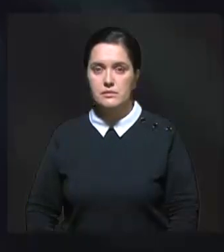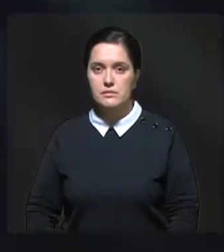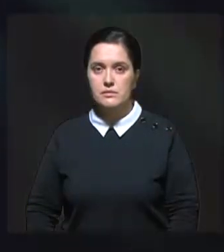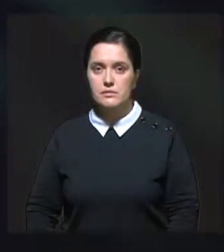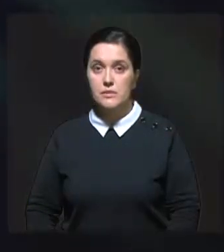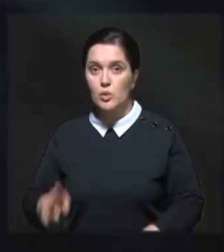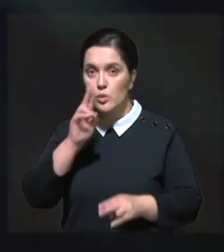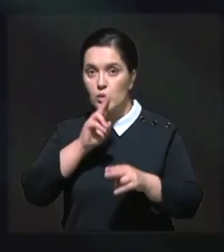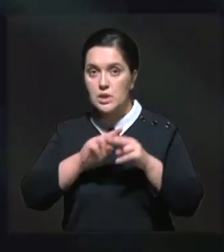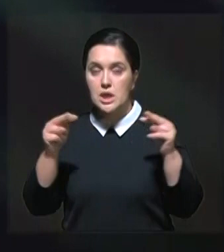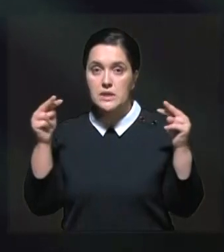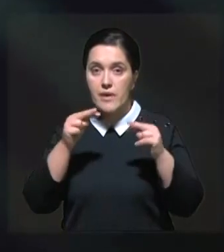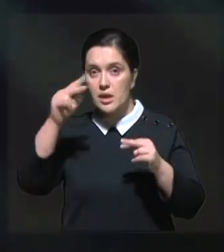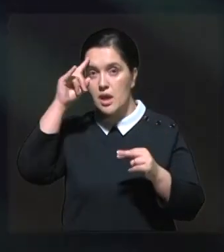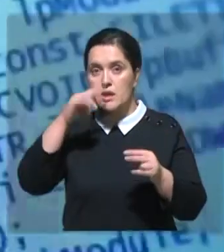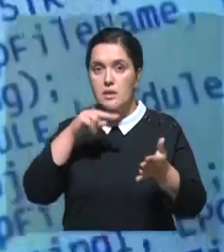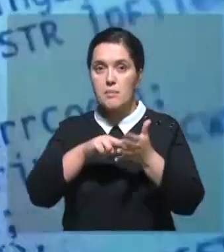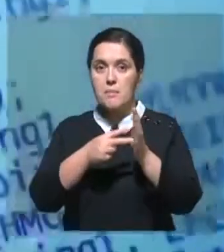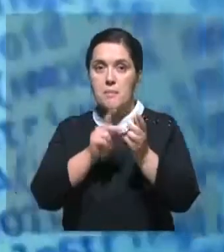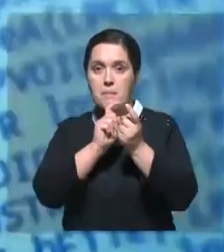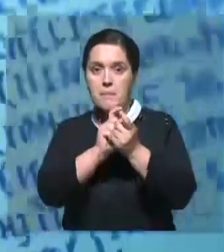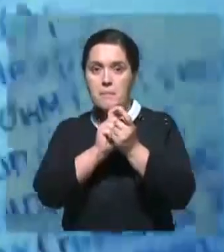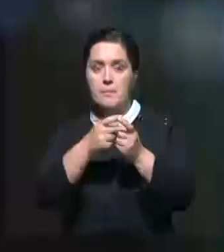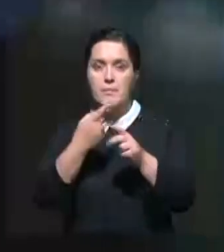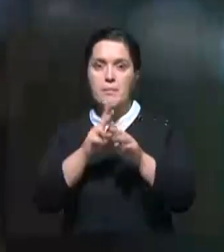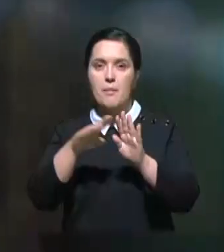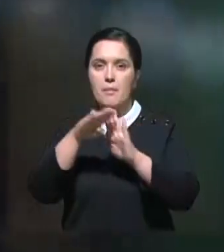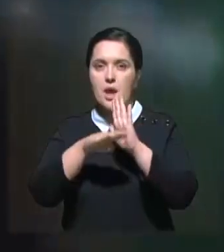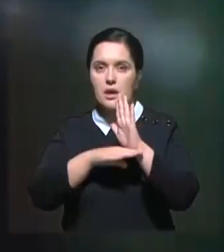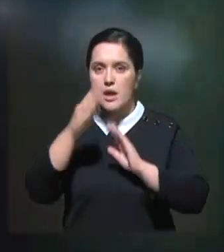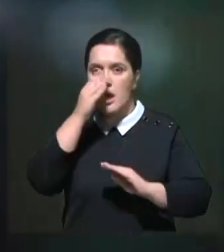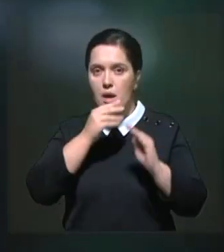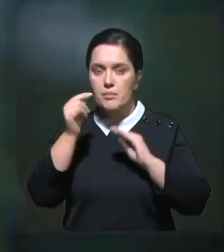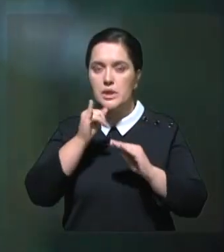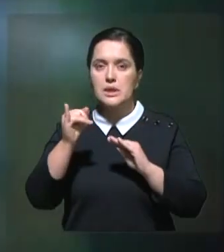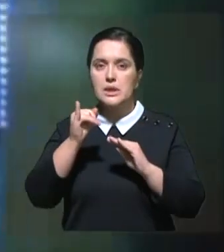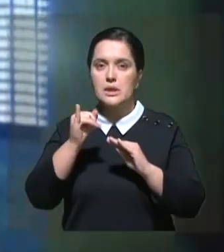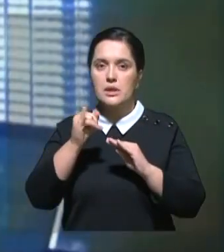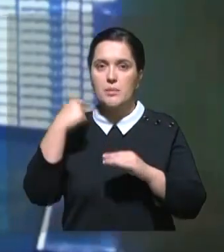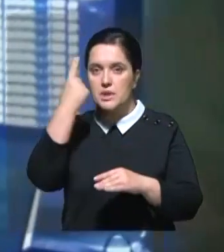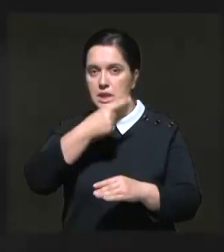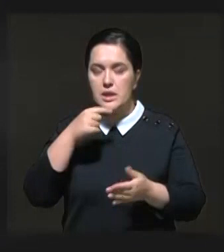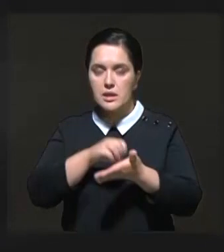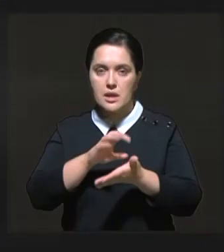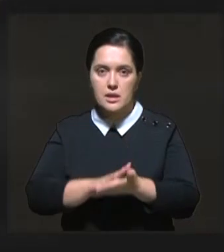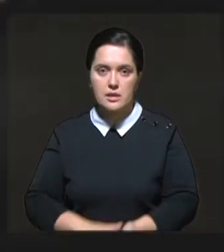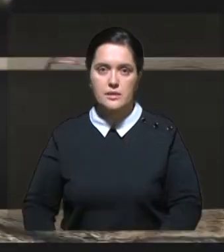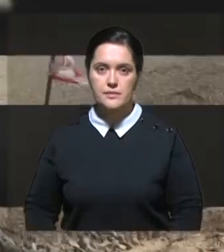Утечка сведений. Как в Казахстане планируют бороться с пиратскими программами и утечкой персональных данных? Расскажем.